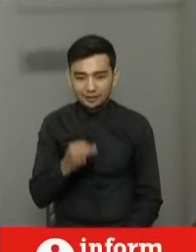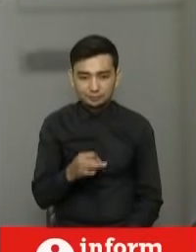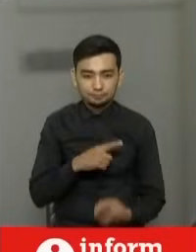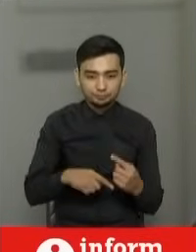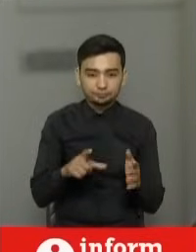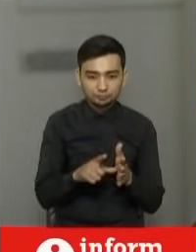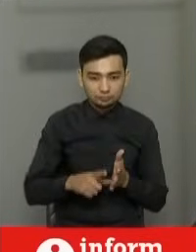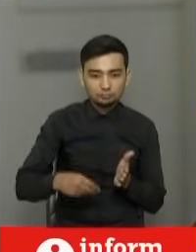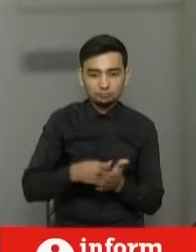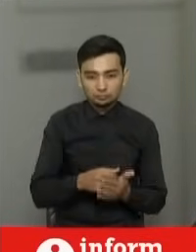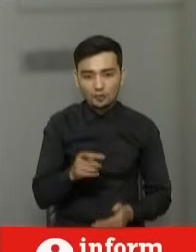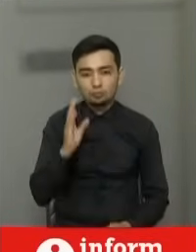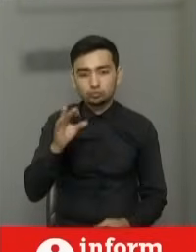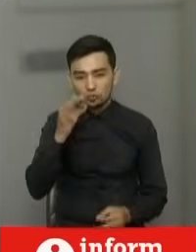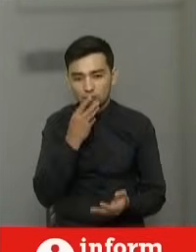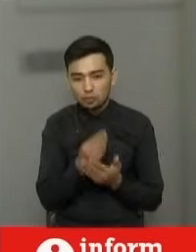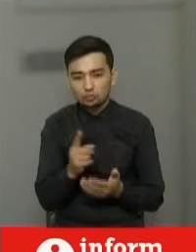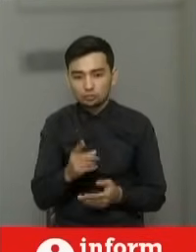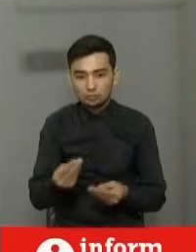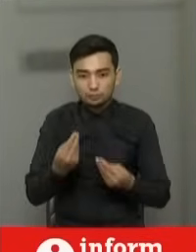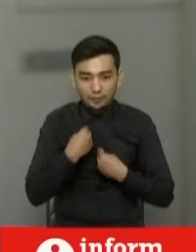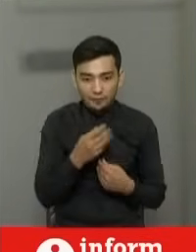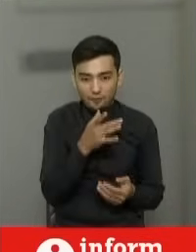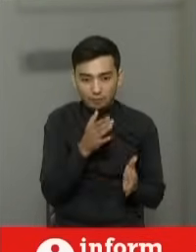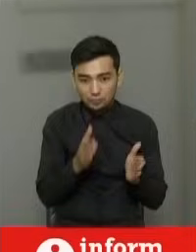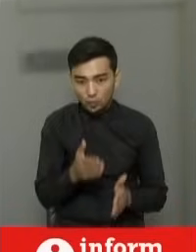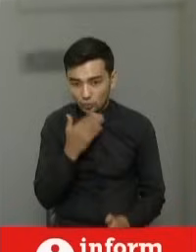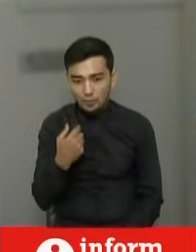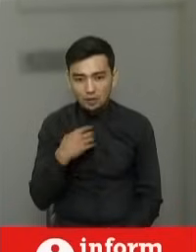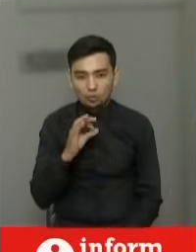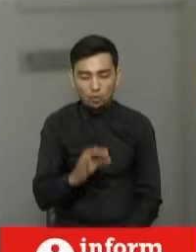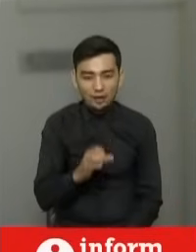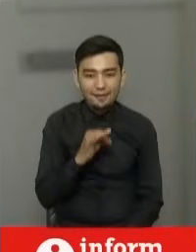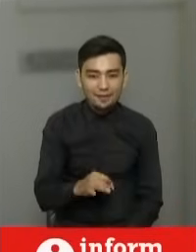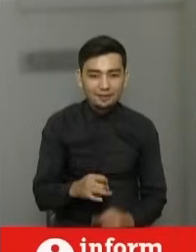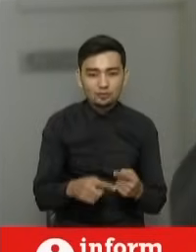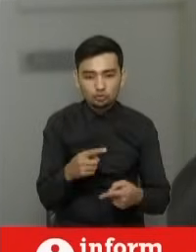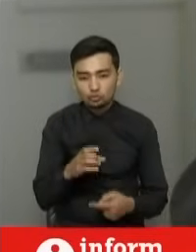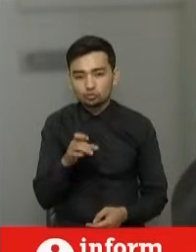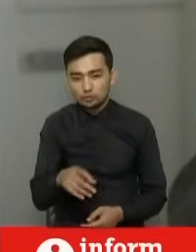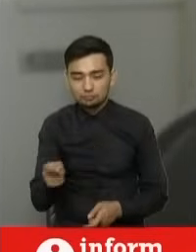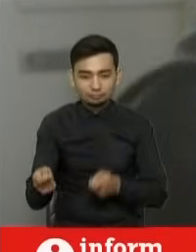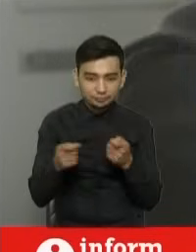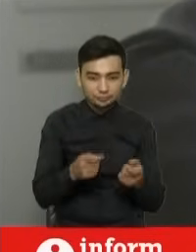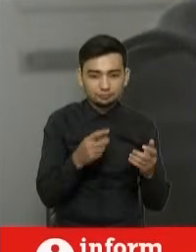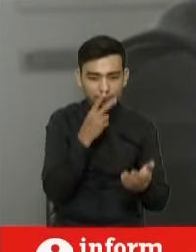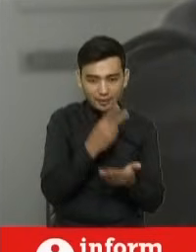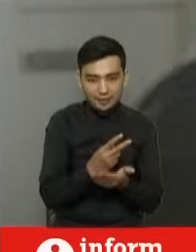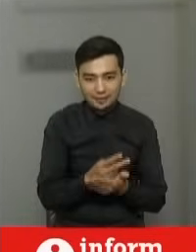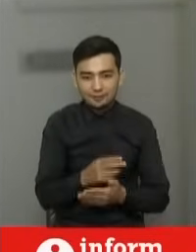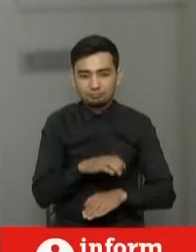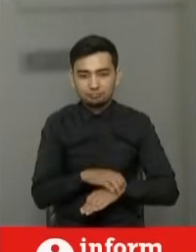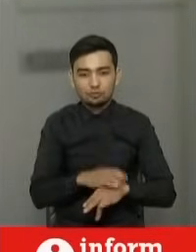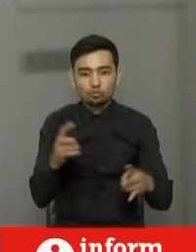Налогоплательщик в дальнейшем может откорректировать свою отчетность. Не сдал вовремя? Все, ноль. Мы принимаем, ты отчетность как будто сдал. Вот такой принцип закладывается в новом